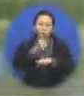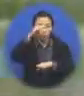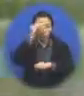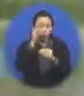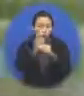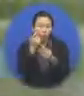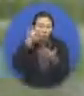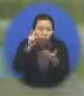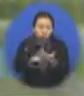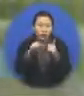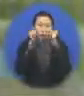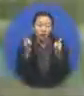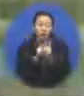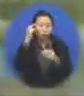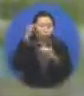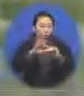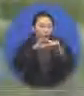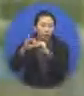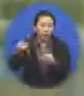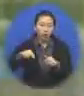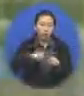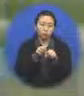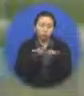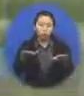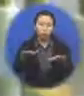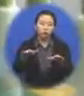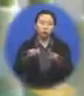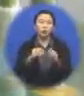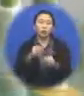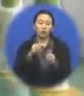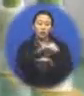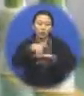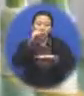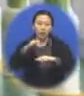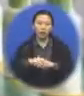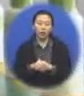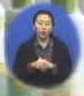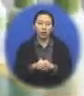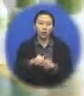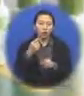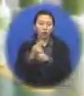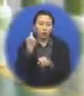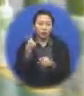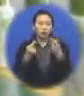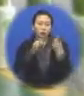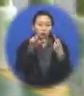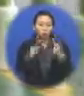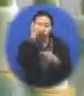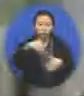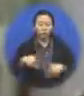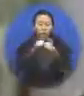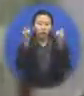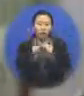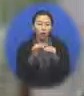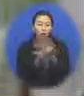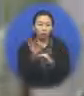성공 모델을 중점 발굴해 사회적 공감대 분위기를 확산시킬 방침입니다. 이를 위해 도는 지난해 12월